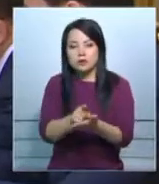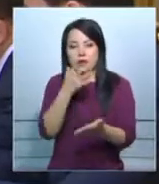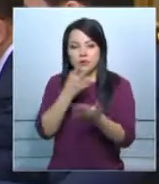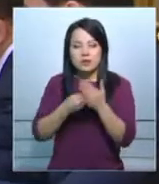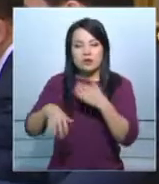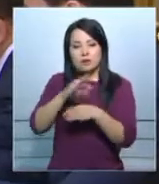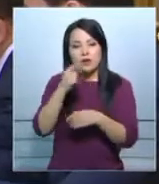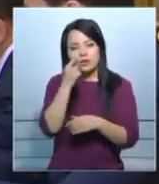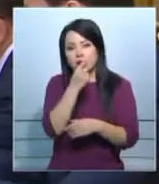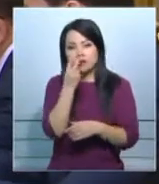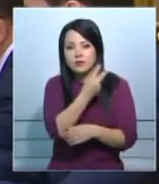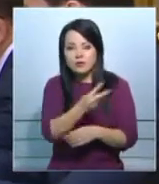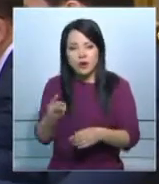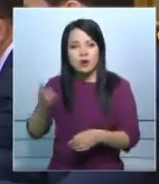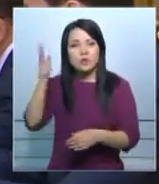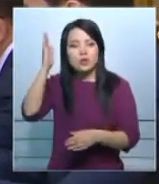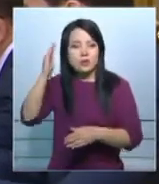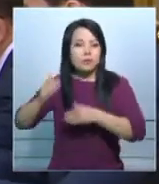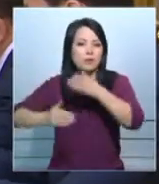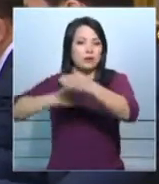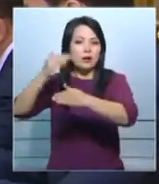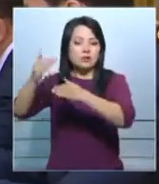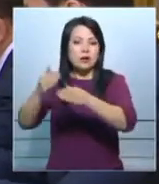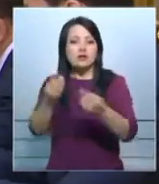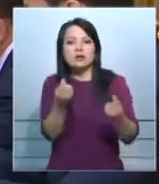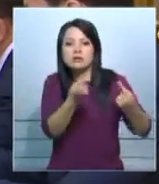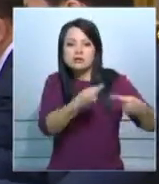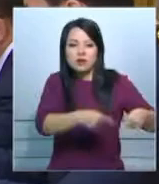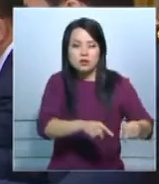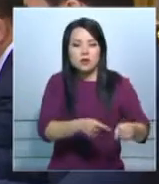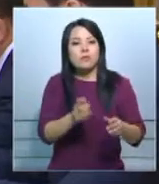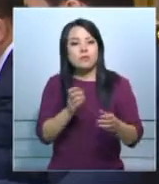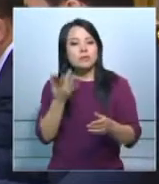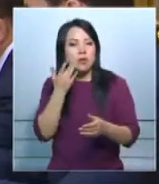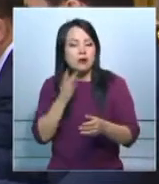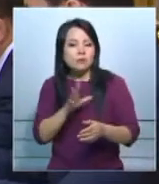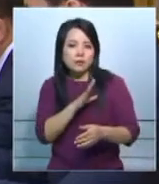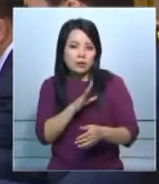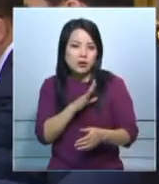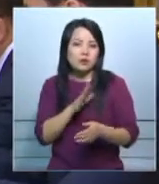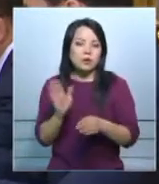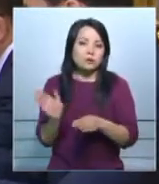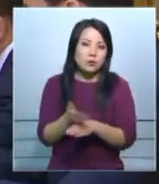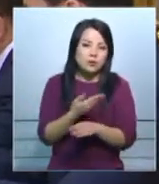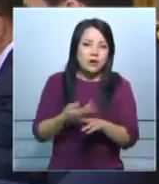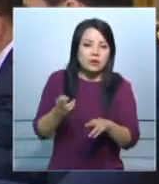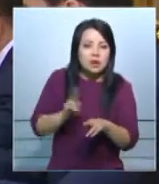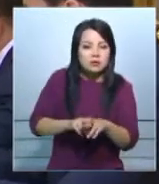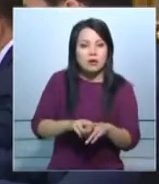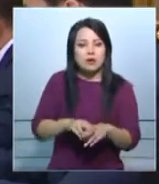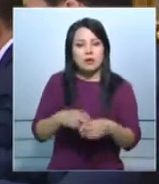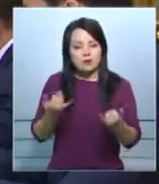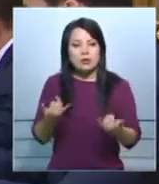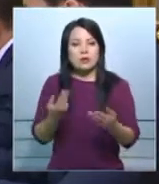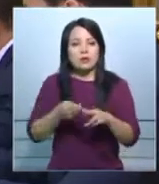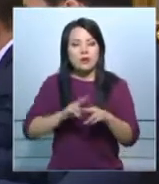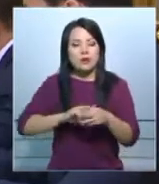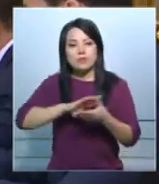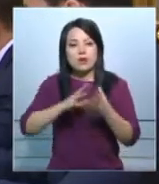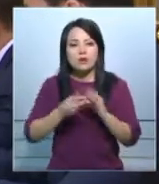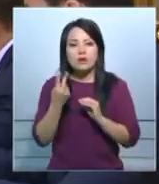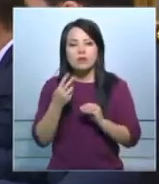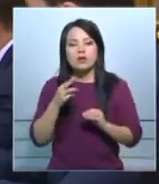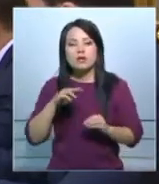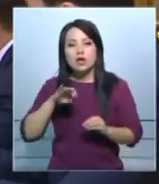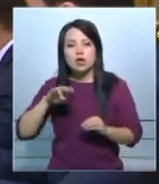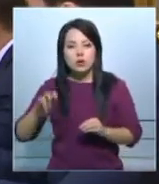видят перспективы. Кризисы приходят, уходят, а весь потенциал, 2 триллиона с лишним